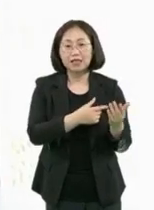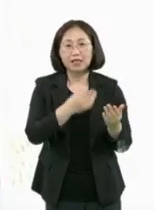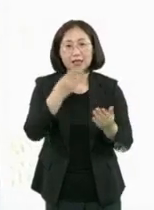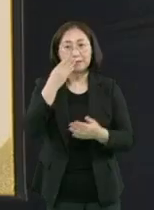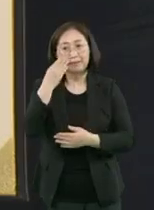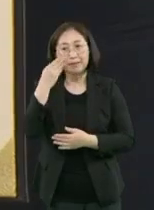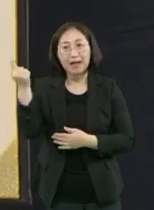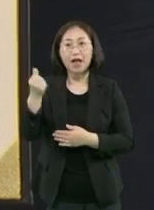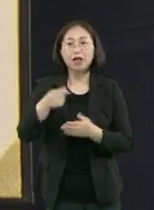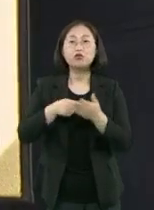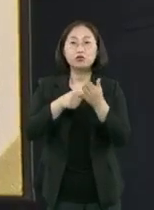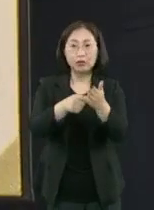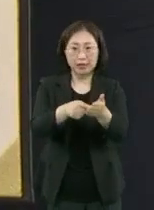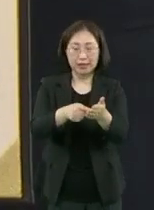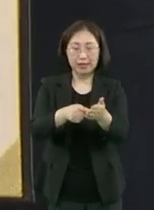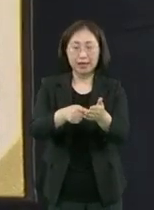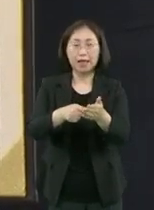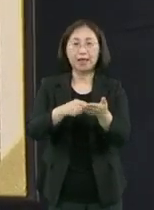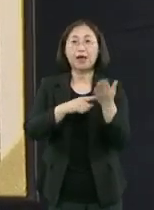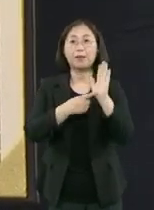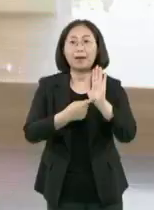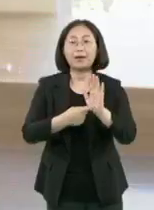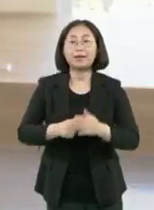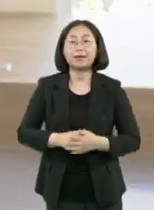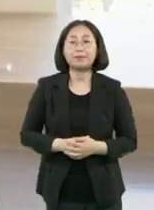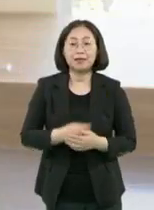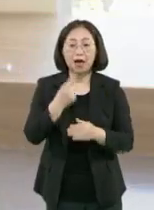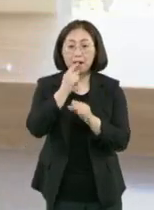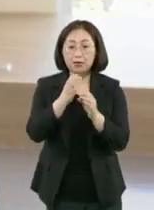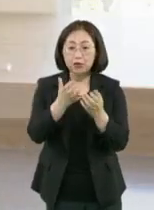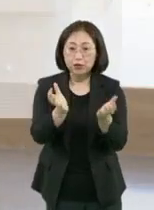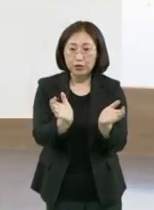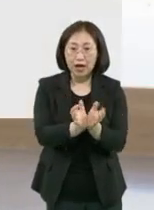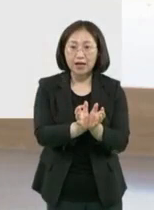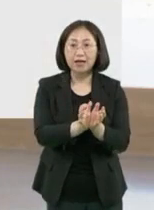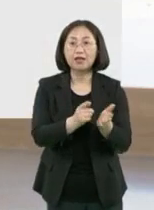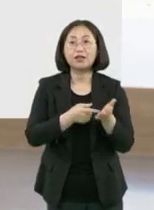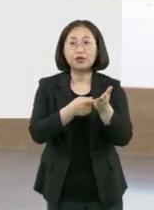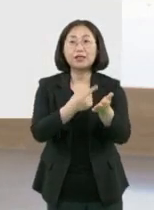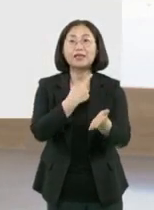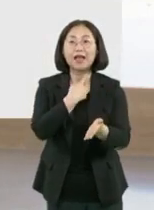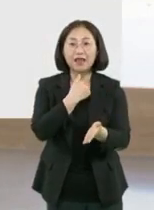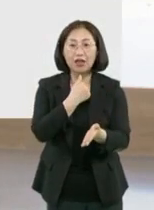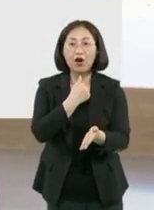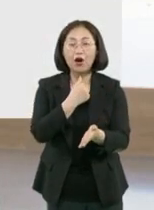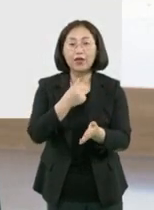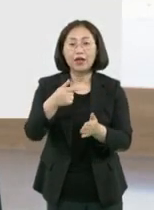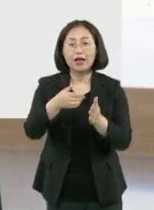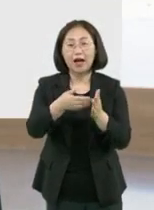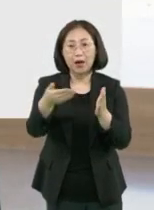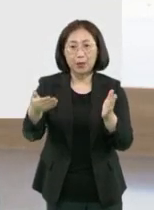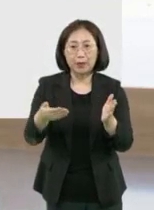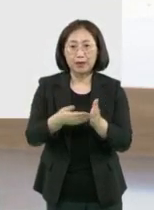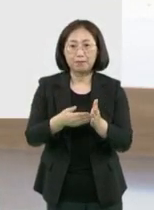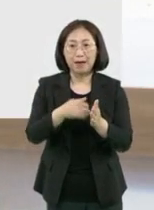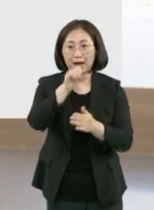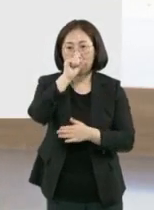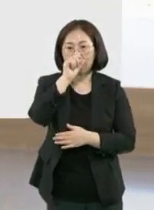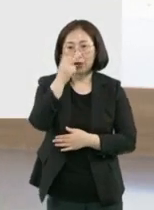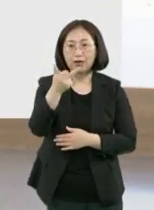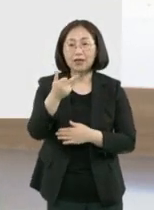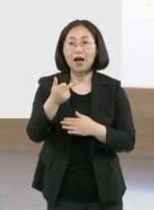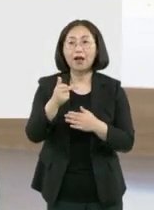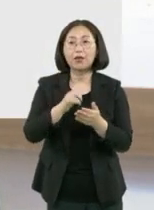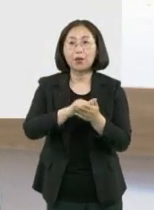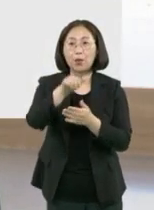또 속도감 있게 추진하겠다고 밝혔습니다. 민주당에서 추진했던 그런 가로림만이나 아니면 서산민항이나